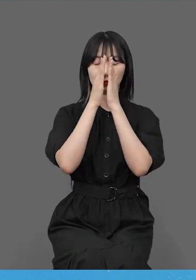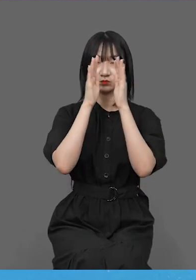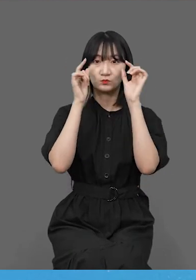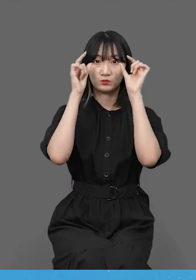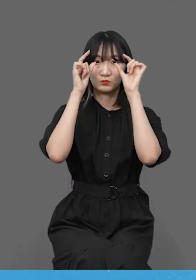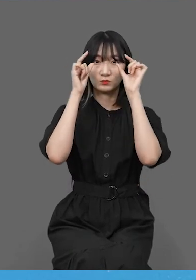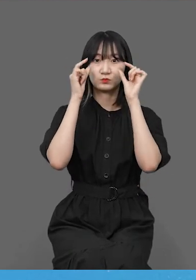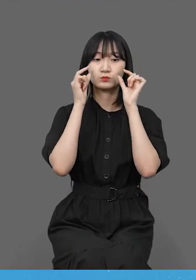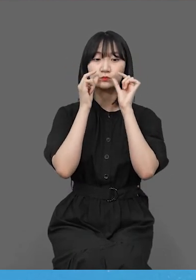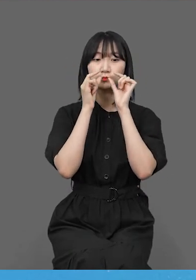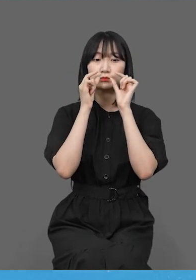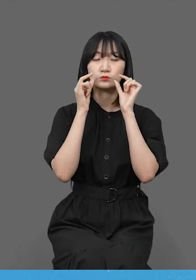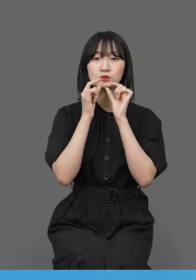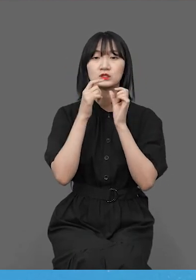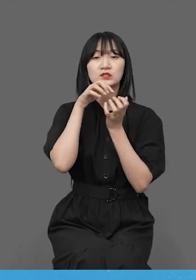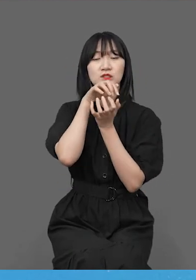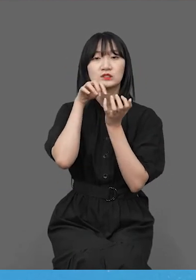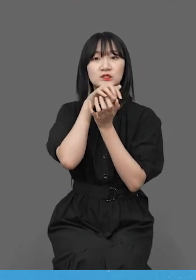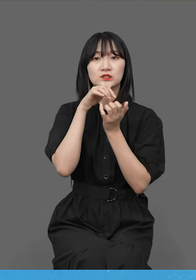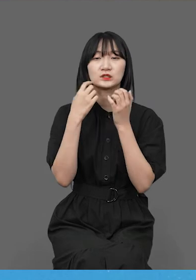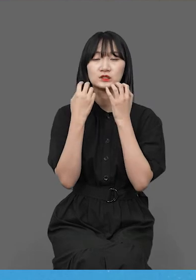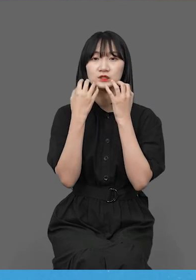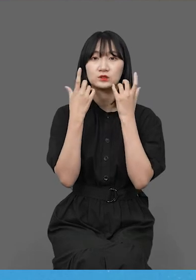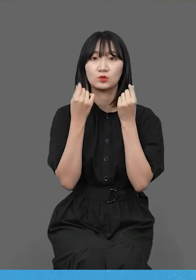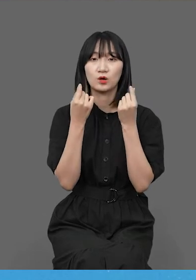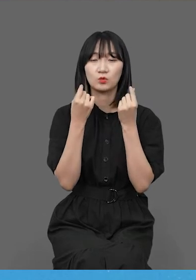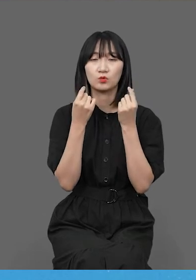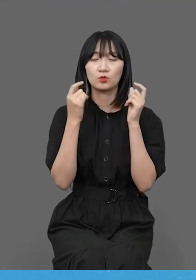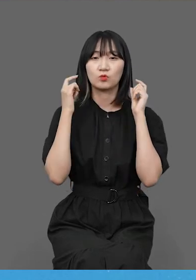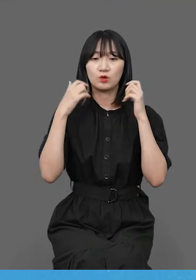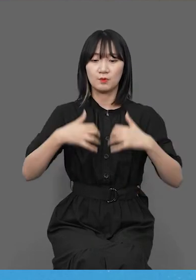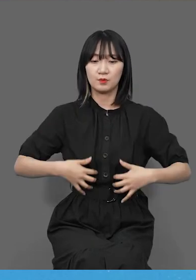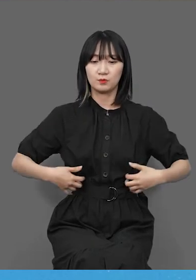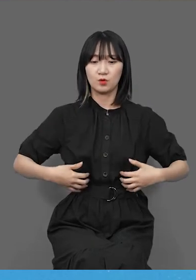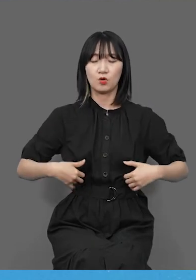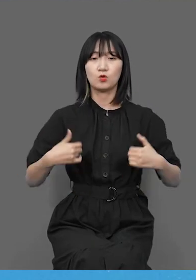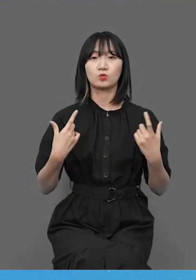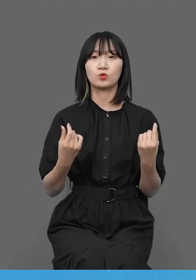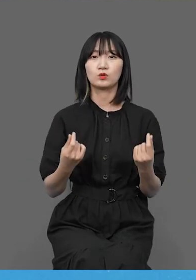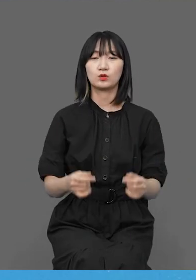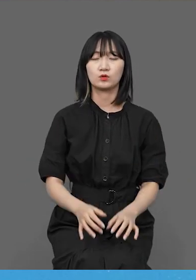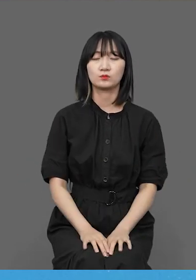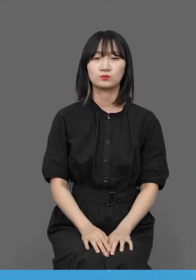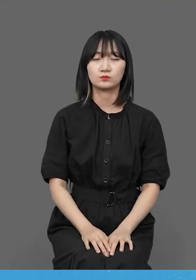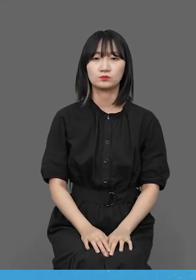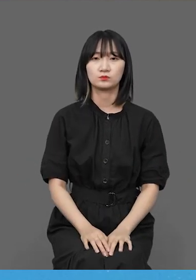눈 하나씩, 이빨 숫자도 양쪽에 똑같고요, 귀, 갈비뼈 숫자도 양쪽에 똑같습니다.